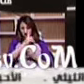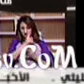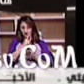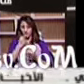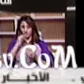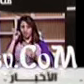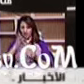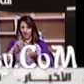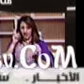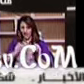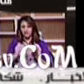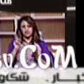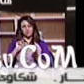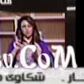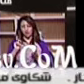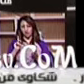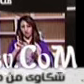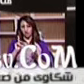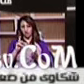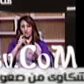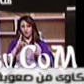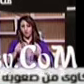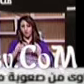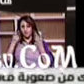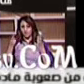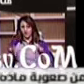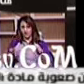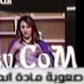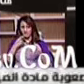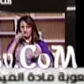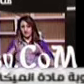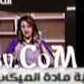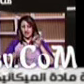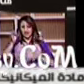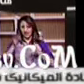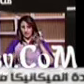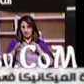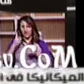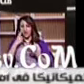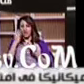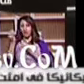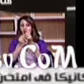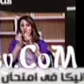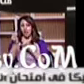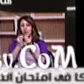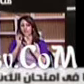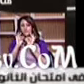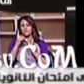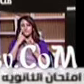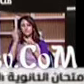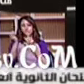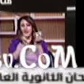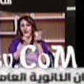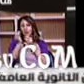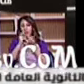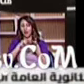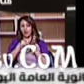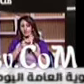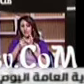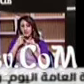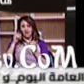ملزم بس ل محكمه النقض عايزه تخالف قرار نيابه النقض يبقى يجب عليها ان تناقشه ثم تخالفه بمعنى ان هي مش